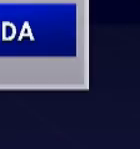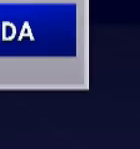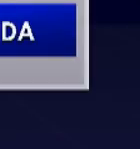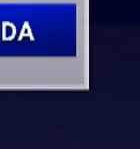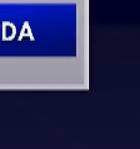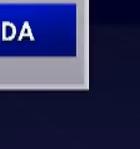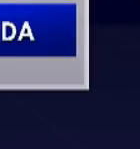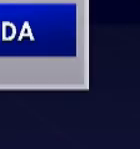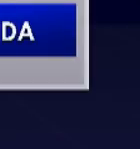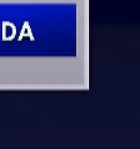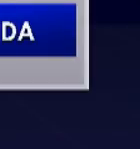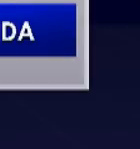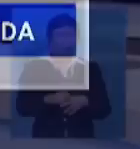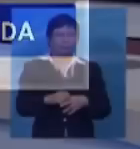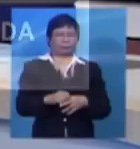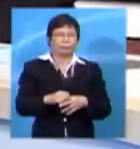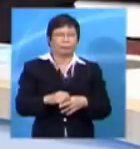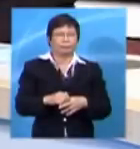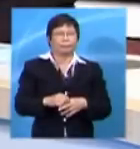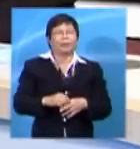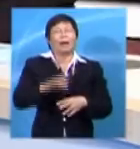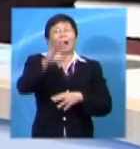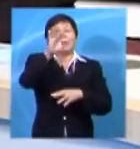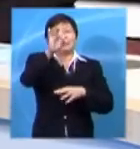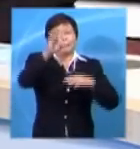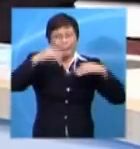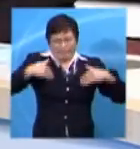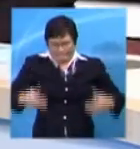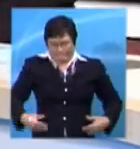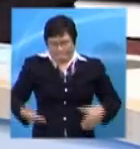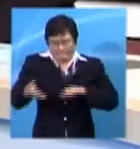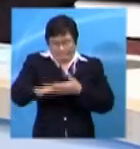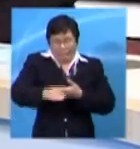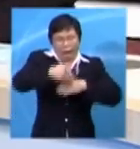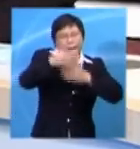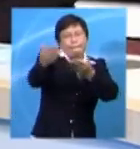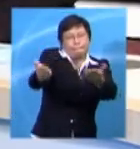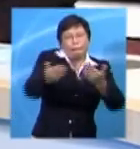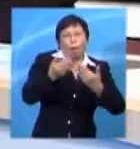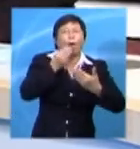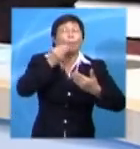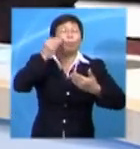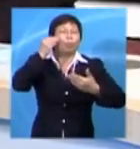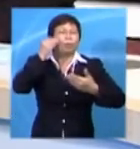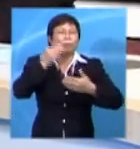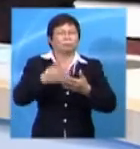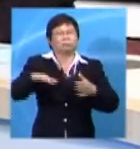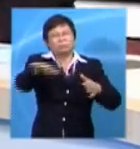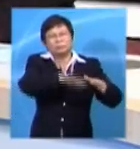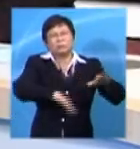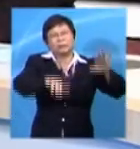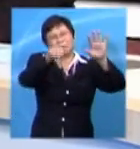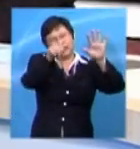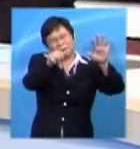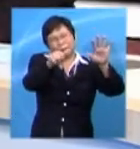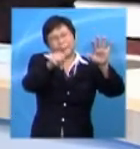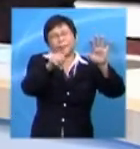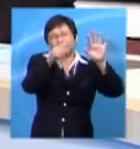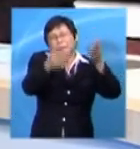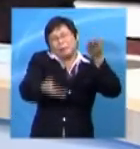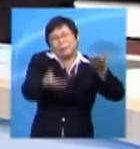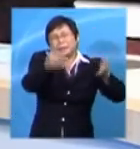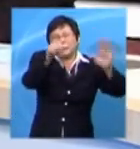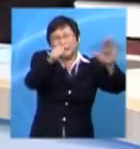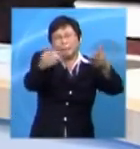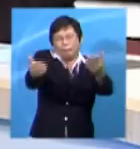harapkan 8 jenazah akan dapat dibawa pulang walaupun sekurang-kurangnya 6 jenazah akan